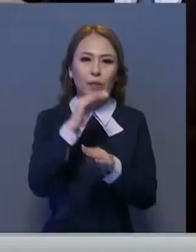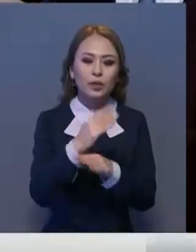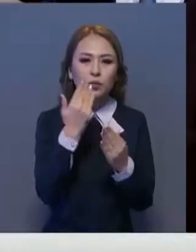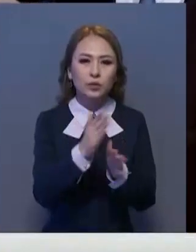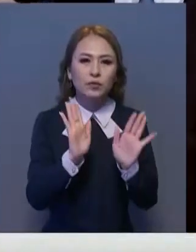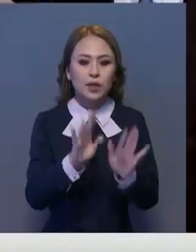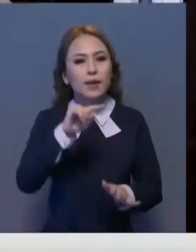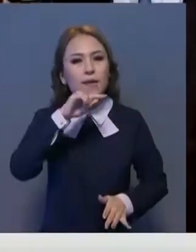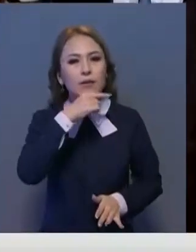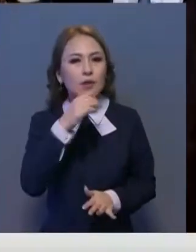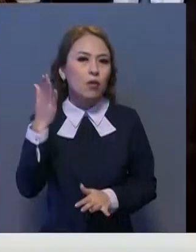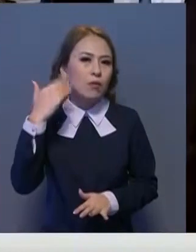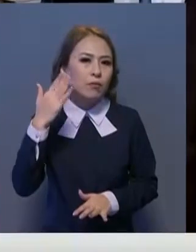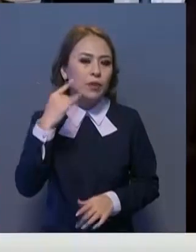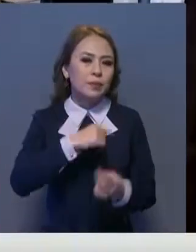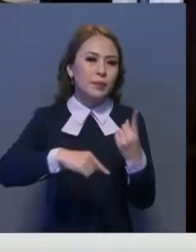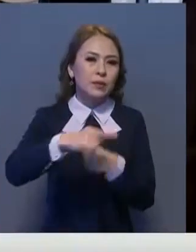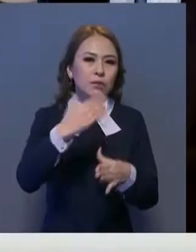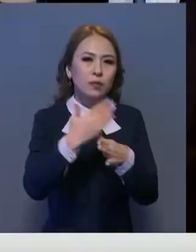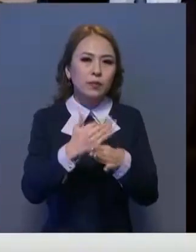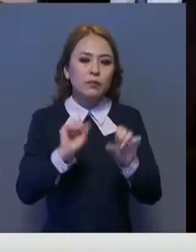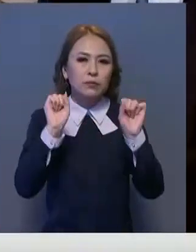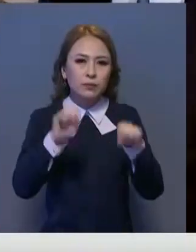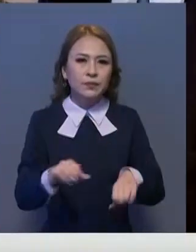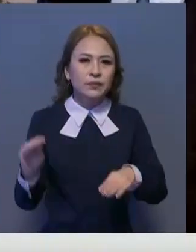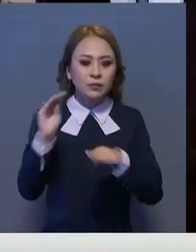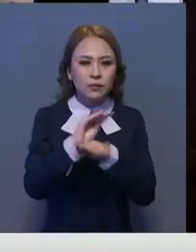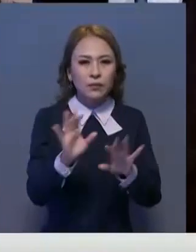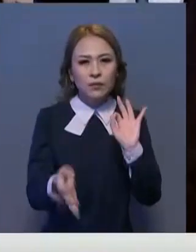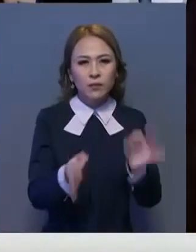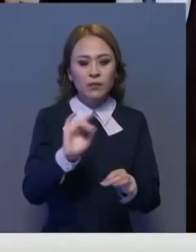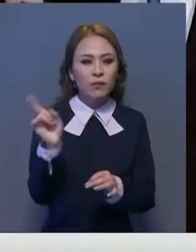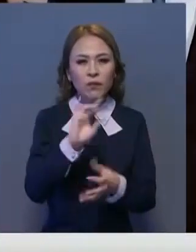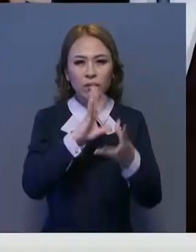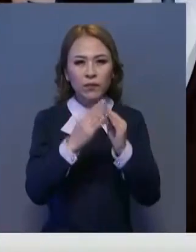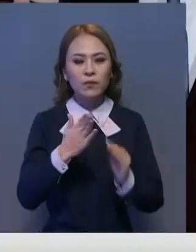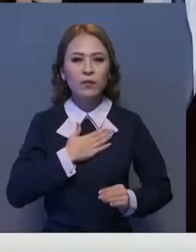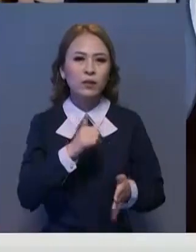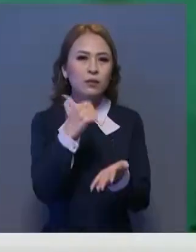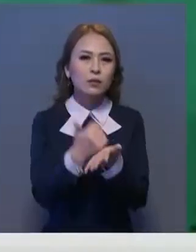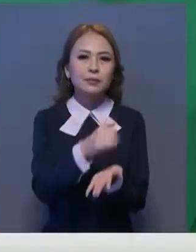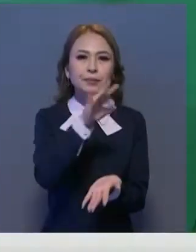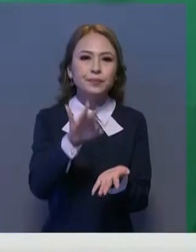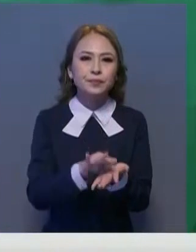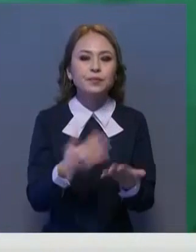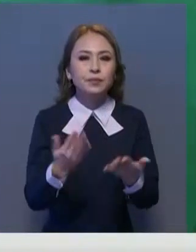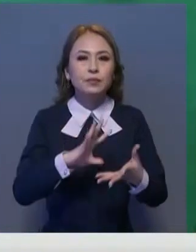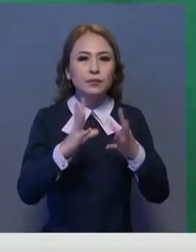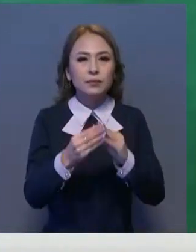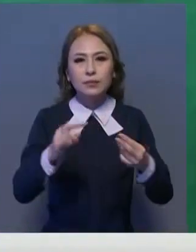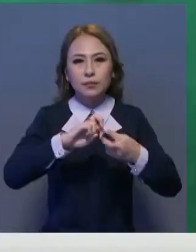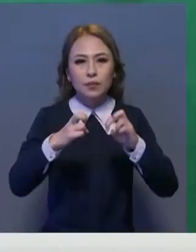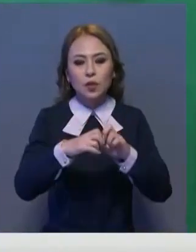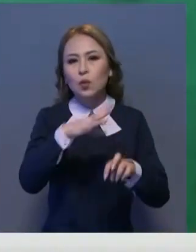ғана экономиканы оңалтып, бизнеске көмектесе аламыз. Жағдайды қалыпқа келтіру біздің басты мақсатымыз. Бірақ мәселе